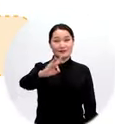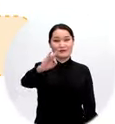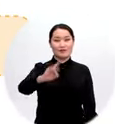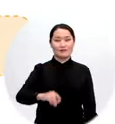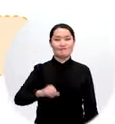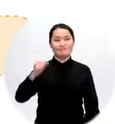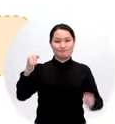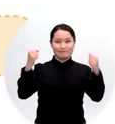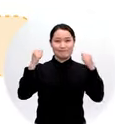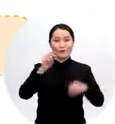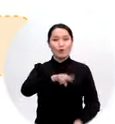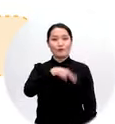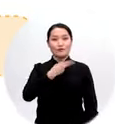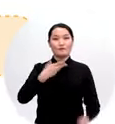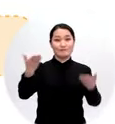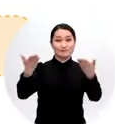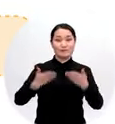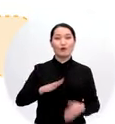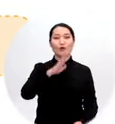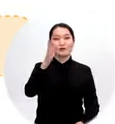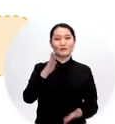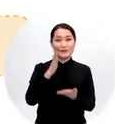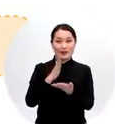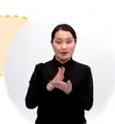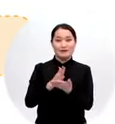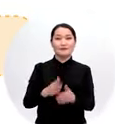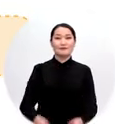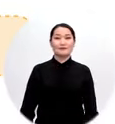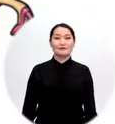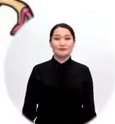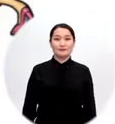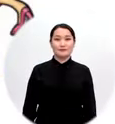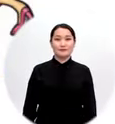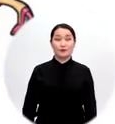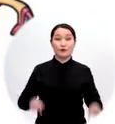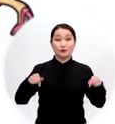эмнэлтэй, эрч хүч, урам зориг бадраасан хөгжим юм аа гэж үздэн. Тэгвэл өнөөдөр